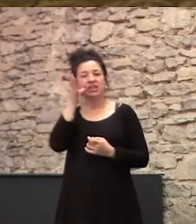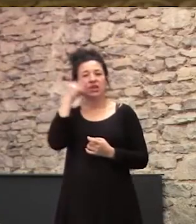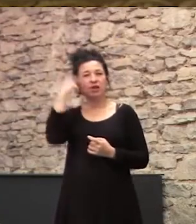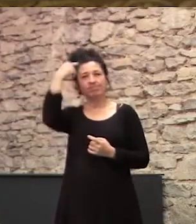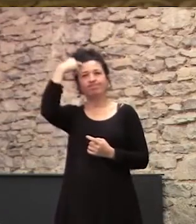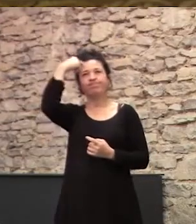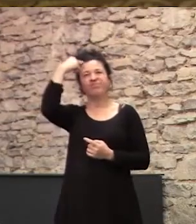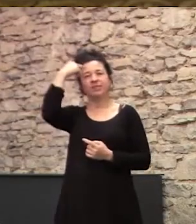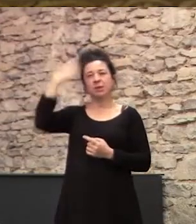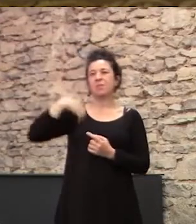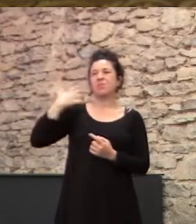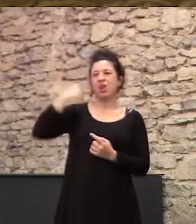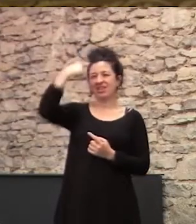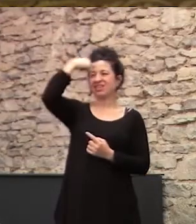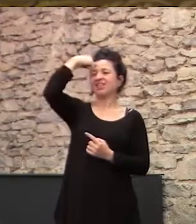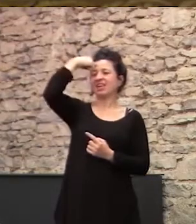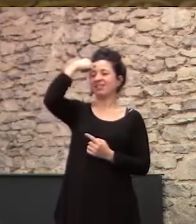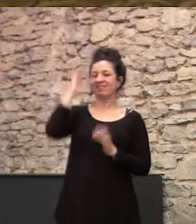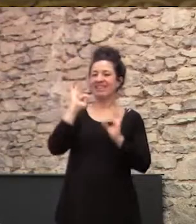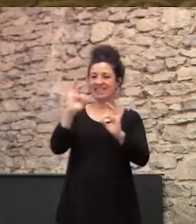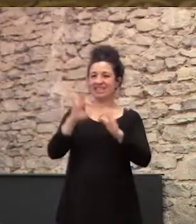molestatzen diatenak hori dira. Bai.